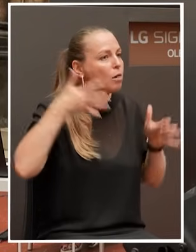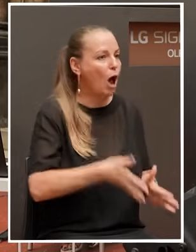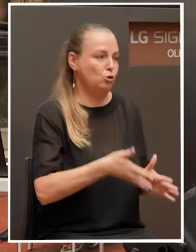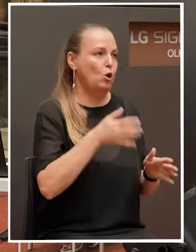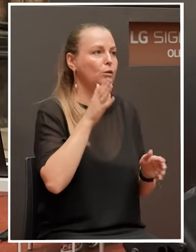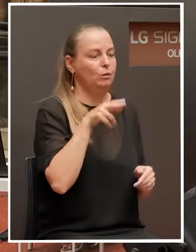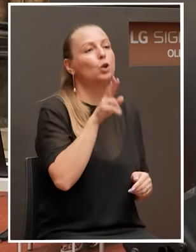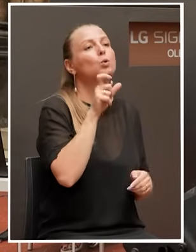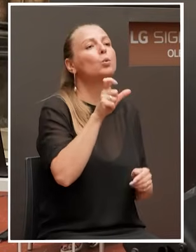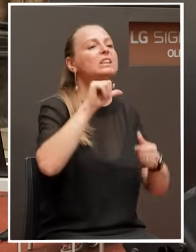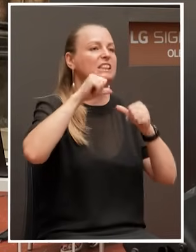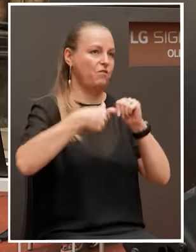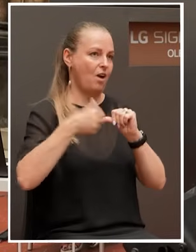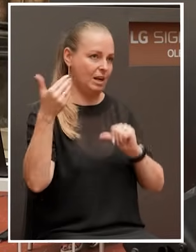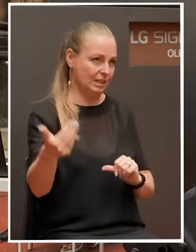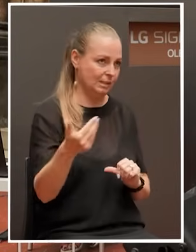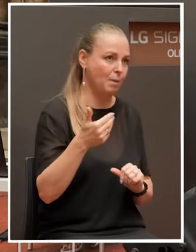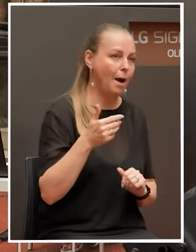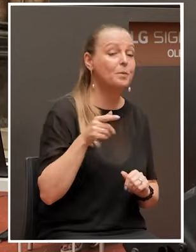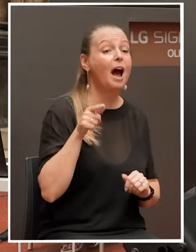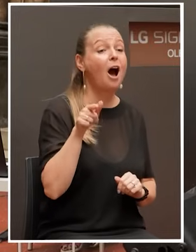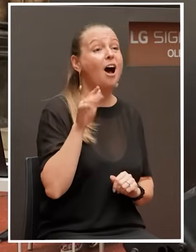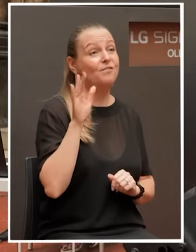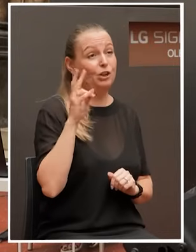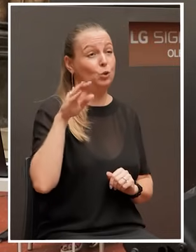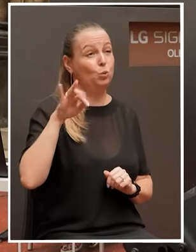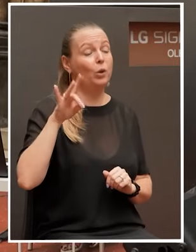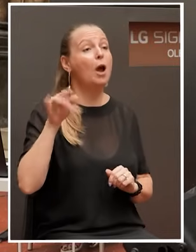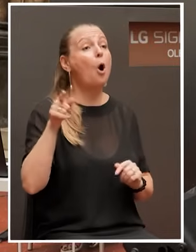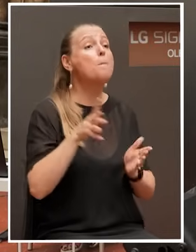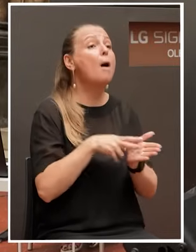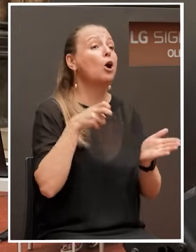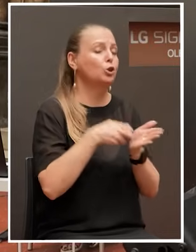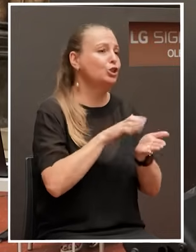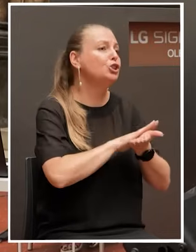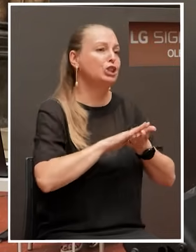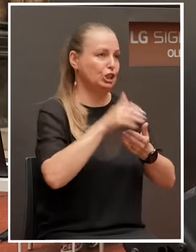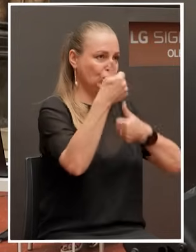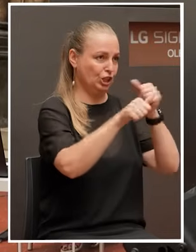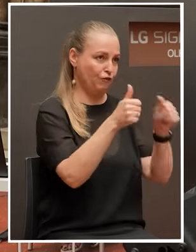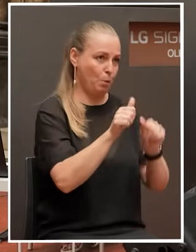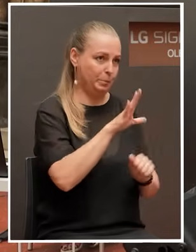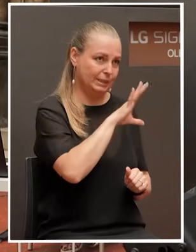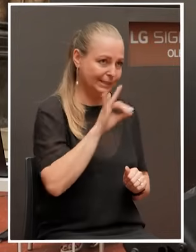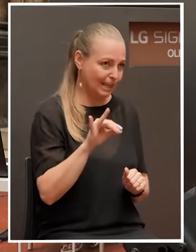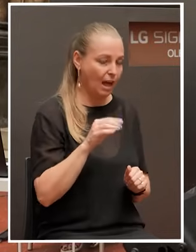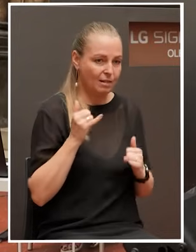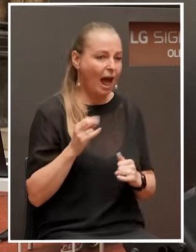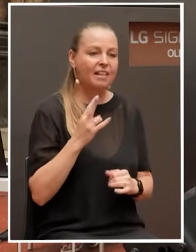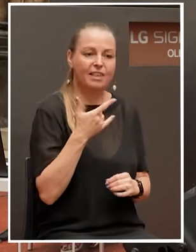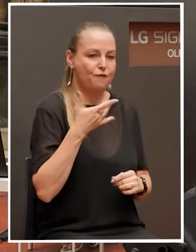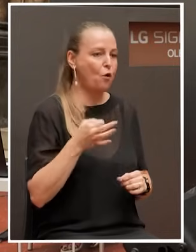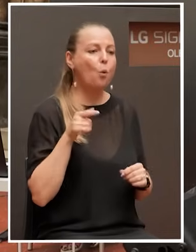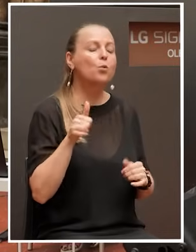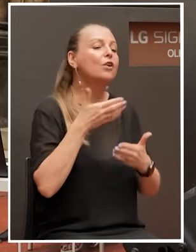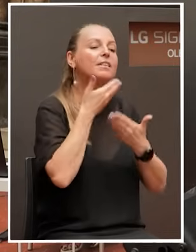для Вентури, поклонника чистой живописи, живопись, которая выражает только самое себя и не